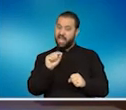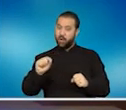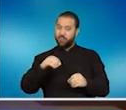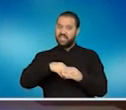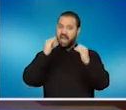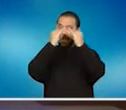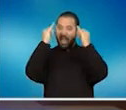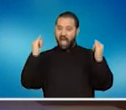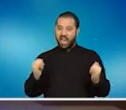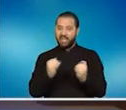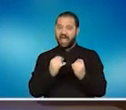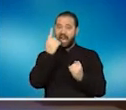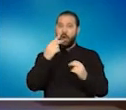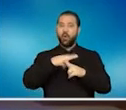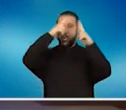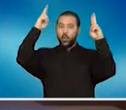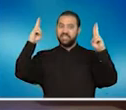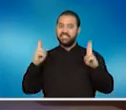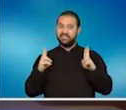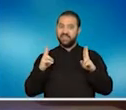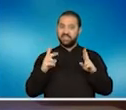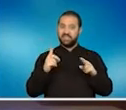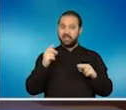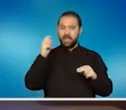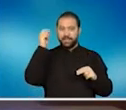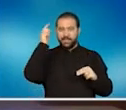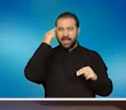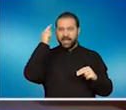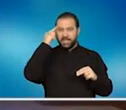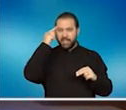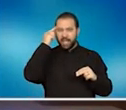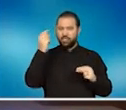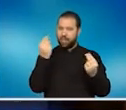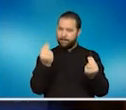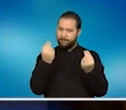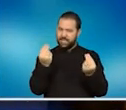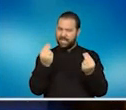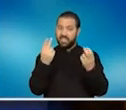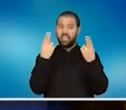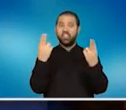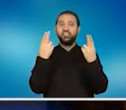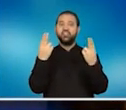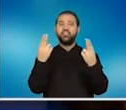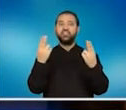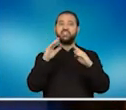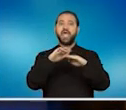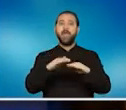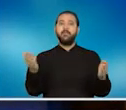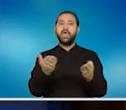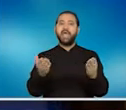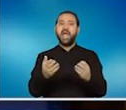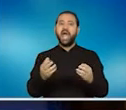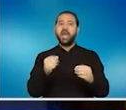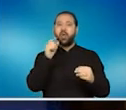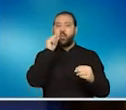sfânt, se ține cont de pietatea, de cinstea pe care credincioșii